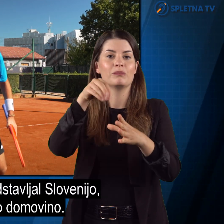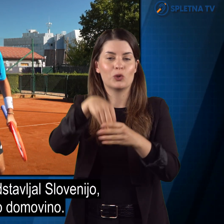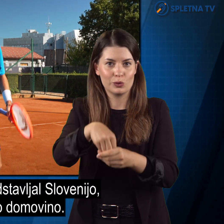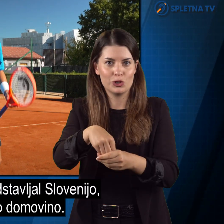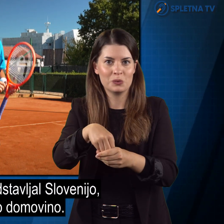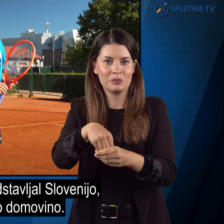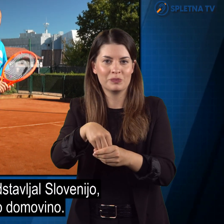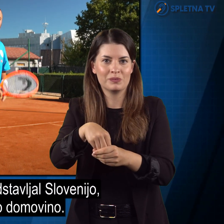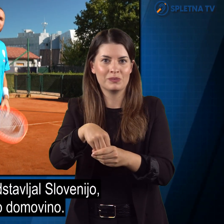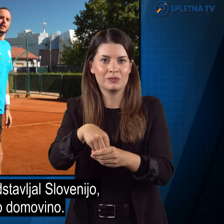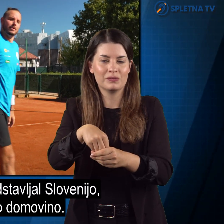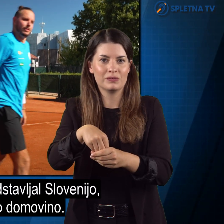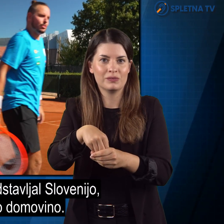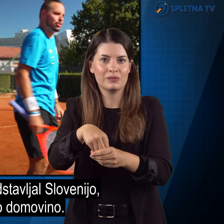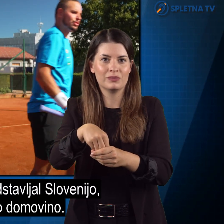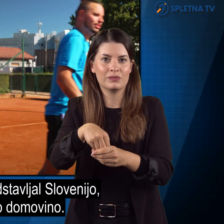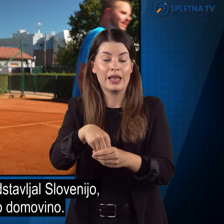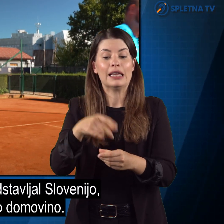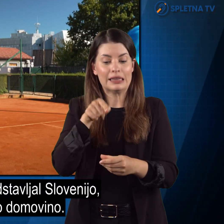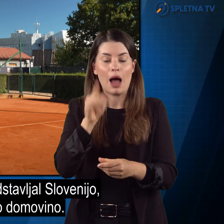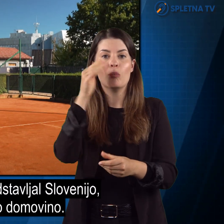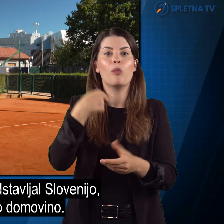bom predstavljal